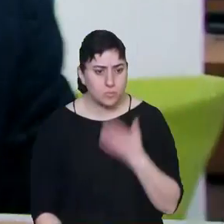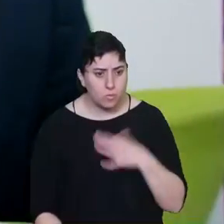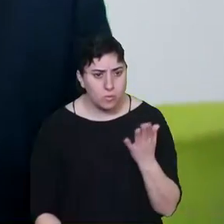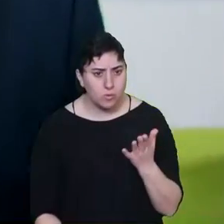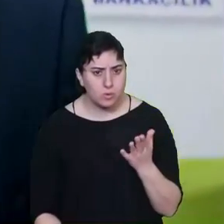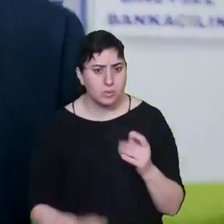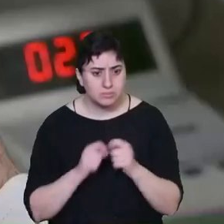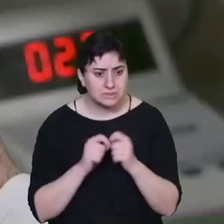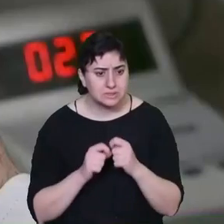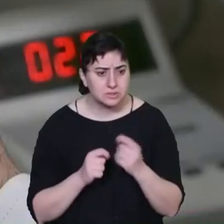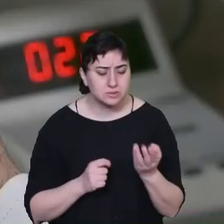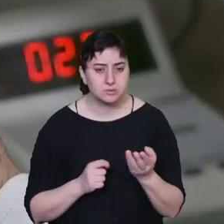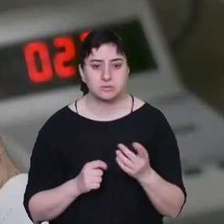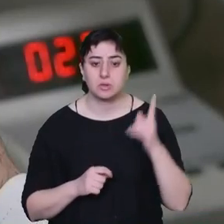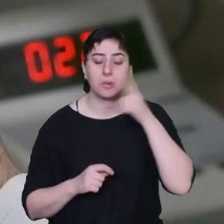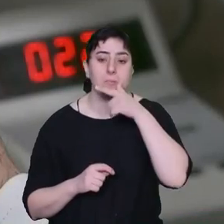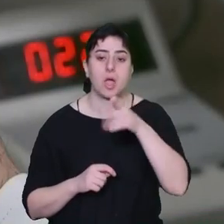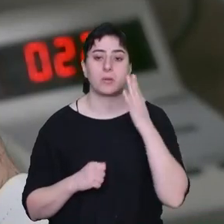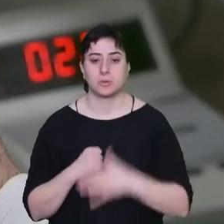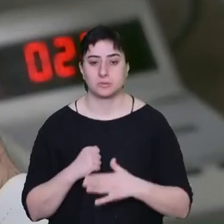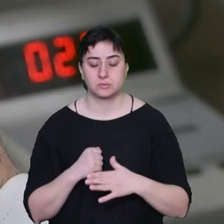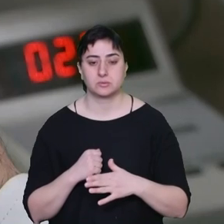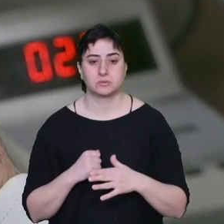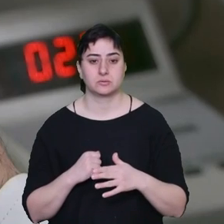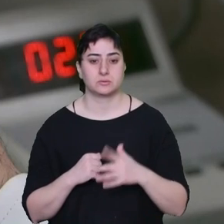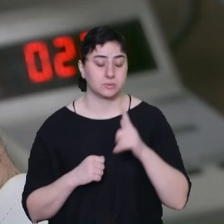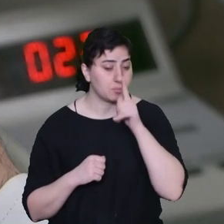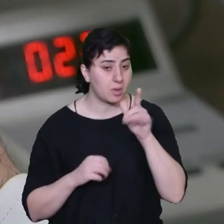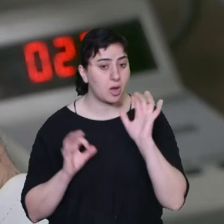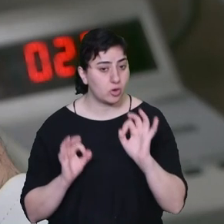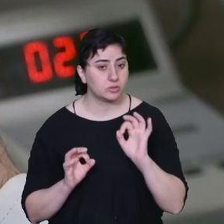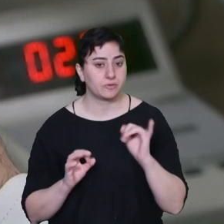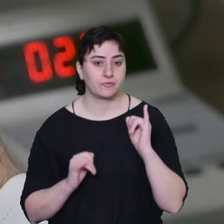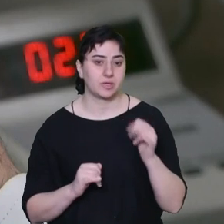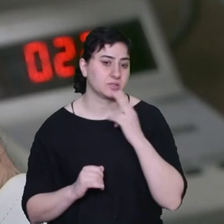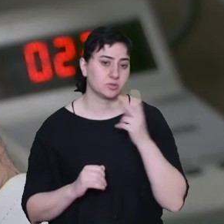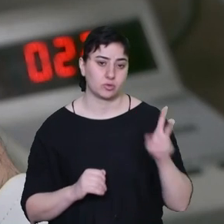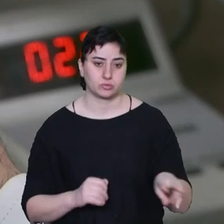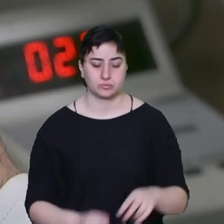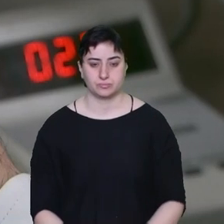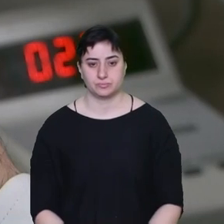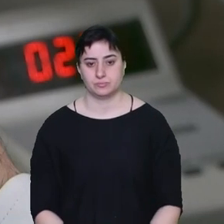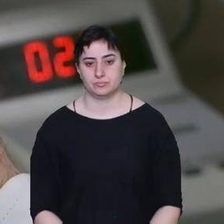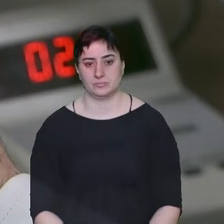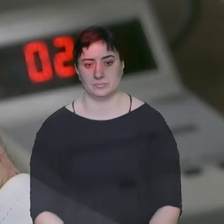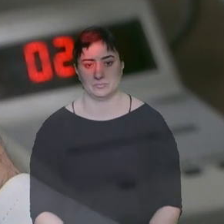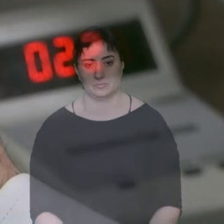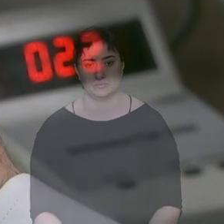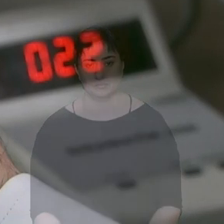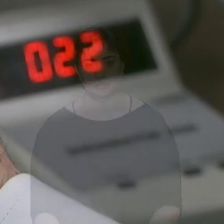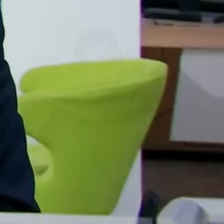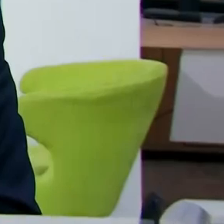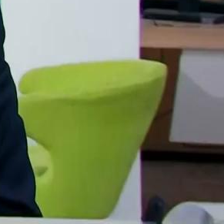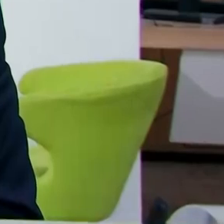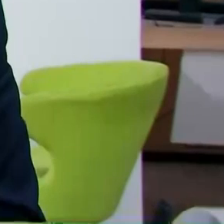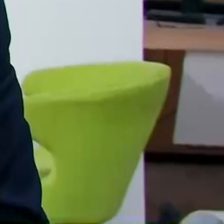artık, Biricik. Sesini yükseltme dedim sana. Eğer sesini bir daha yükseltecek olursan... Biricik'in ağzı bağlı, gözleri korku dolu.